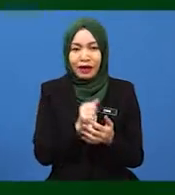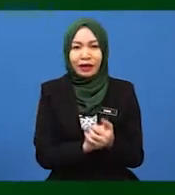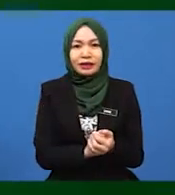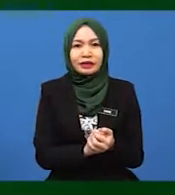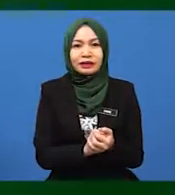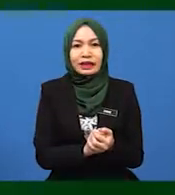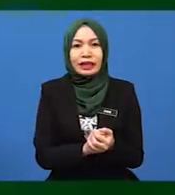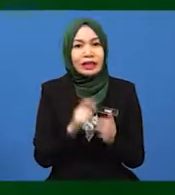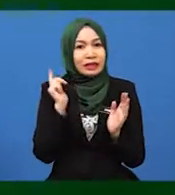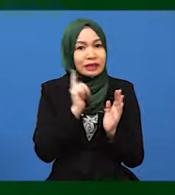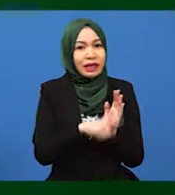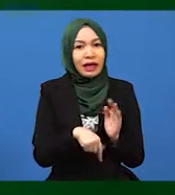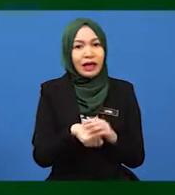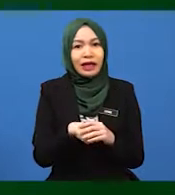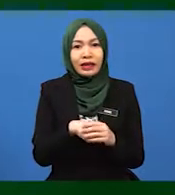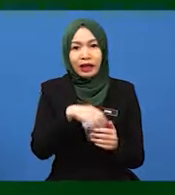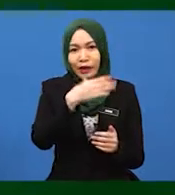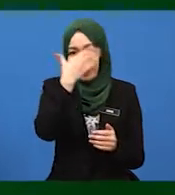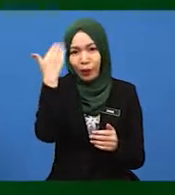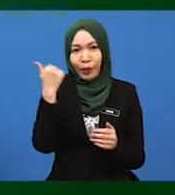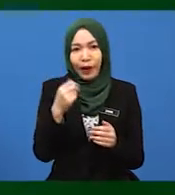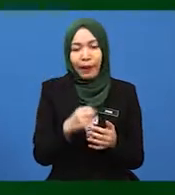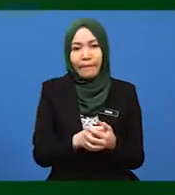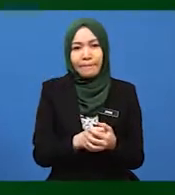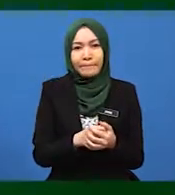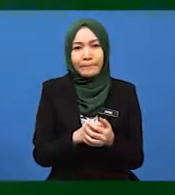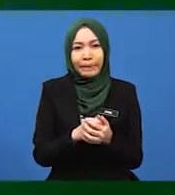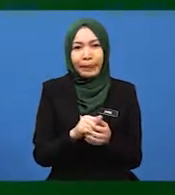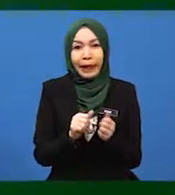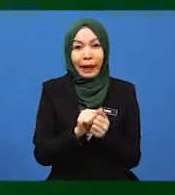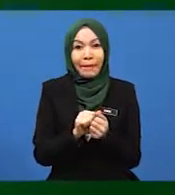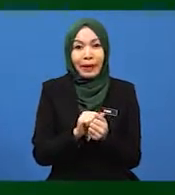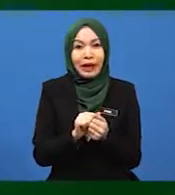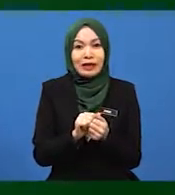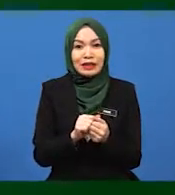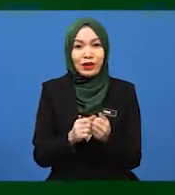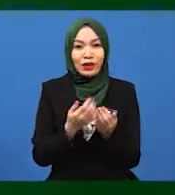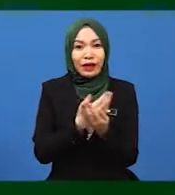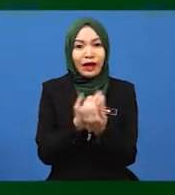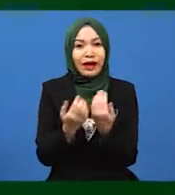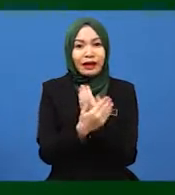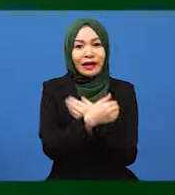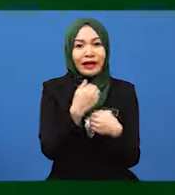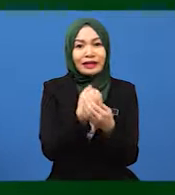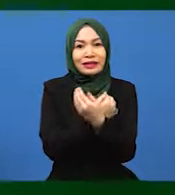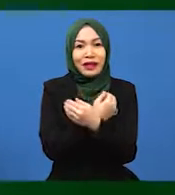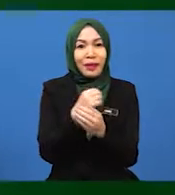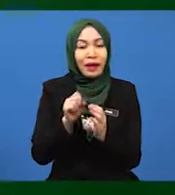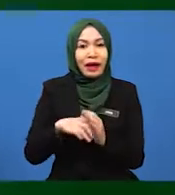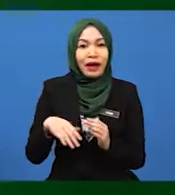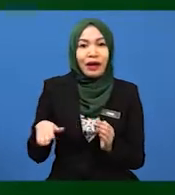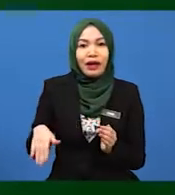Jangan lupa basuh tangan sebelum makan.